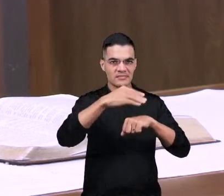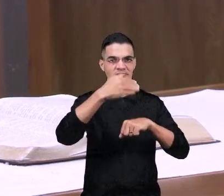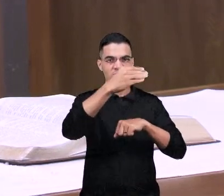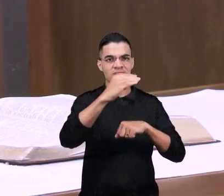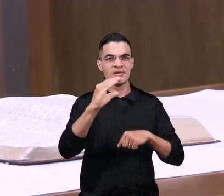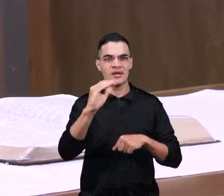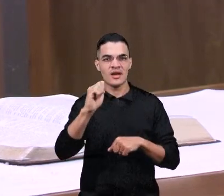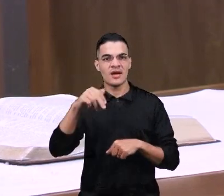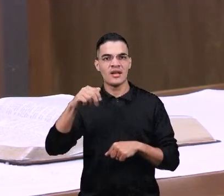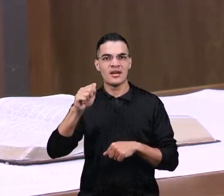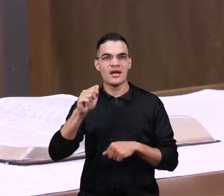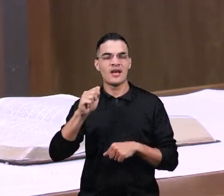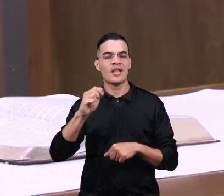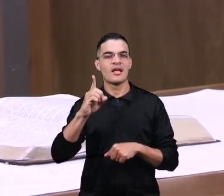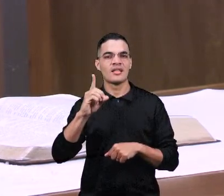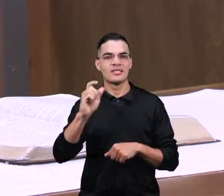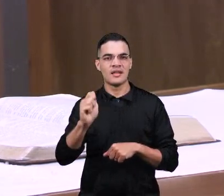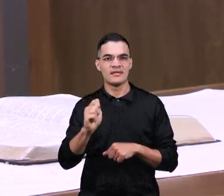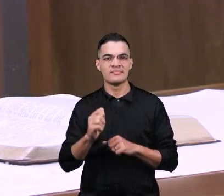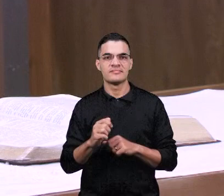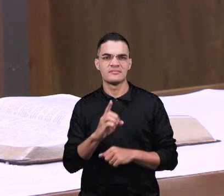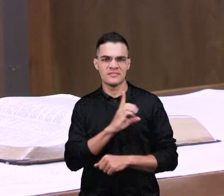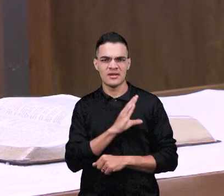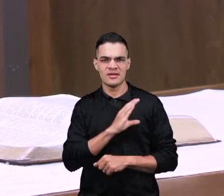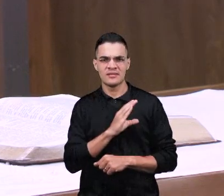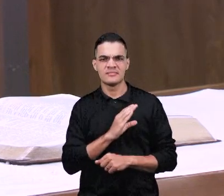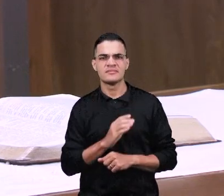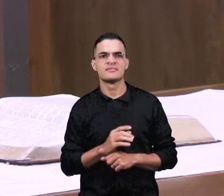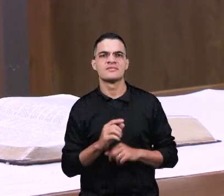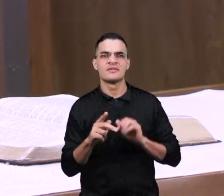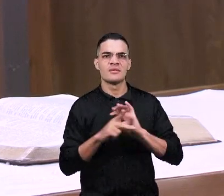frère Nathan. Nathan